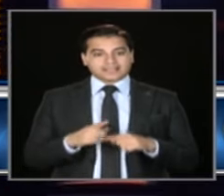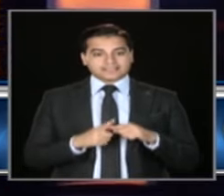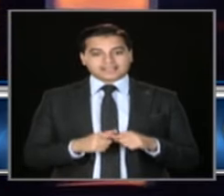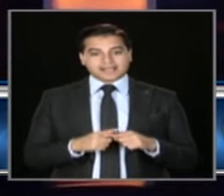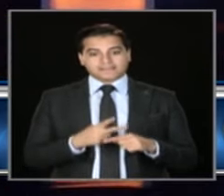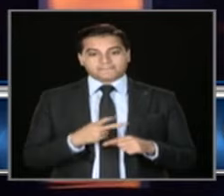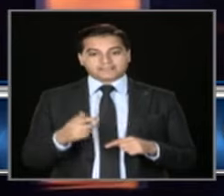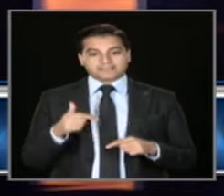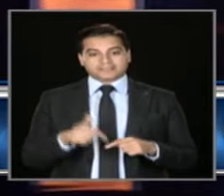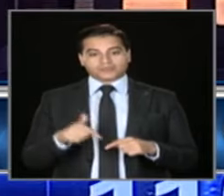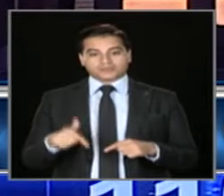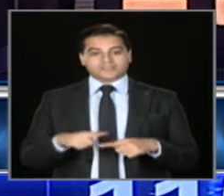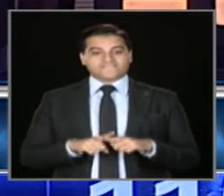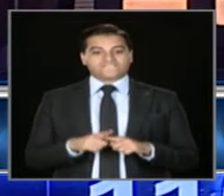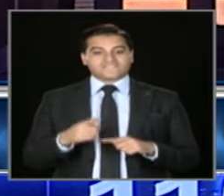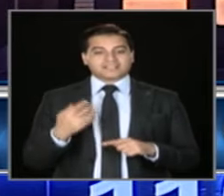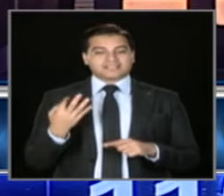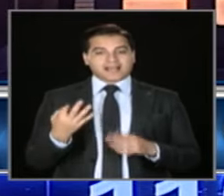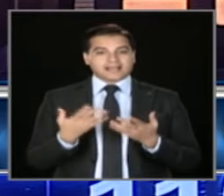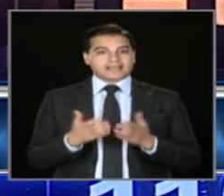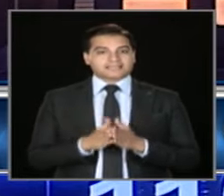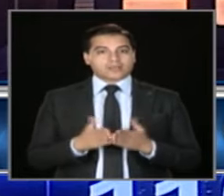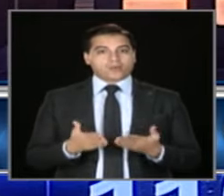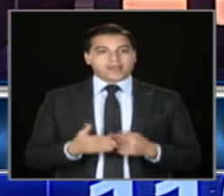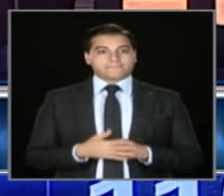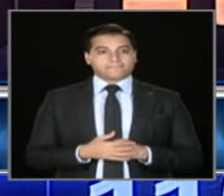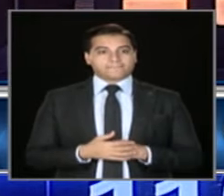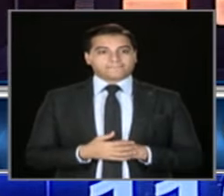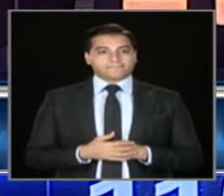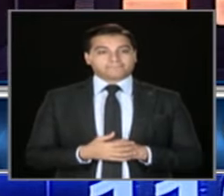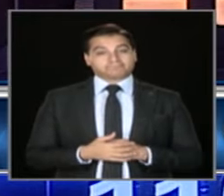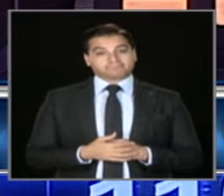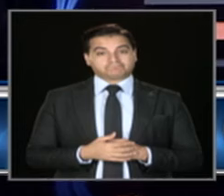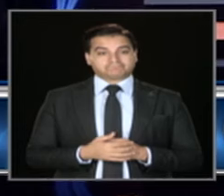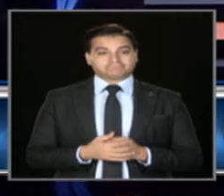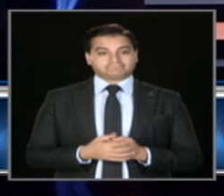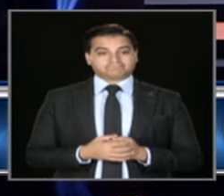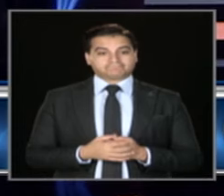ا 266 في 3 يساوي كام